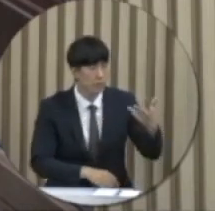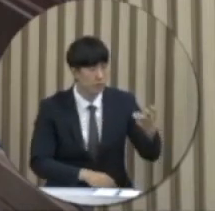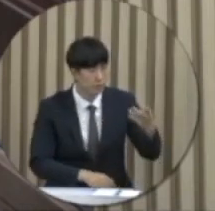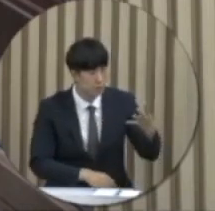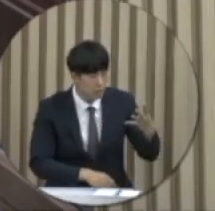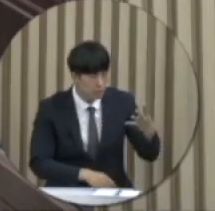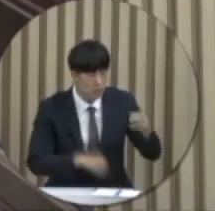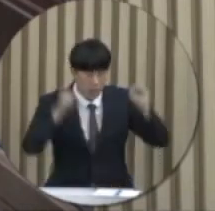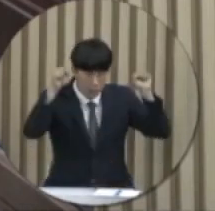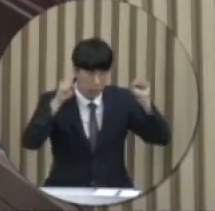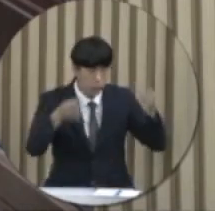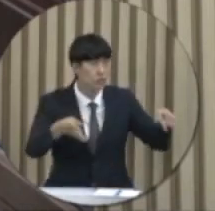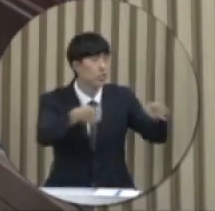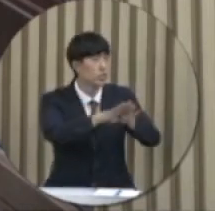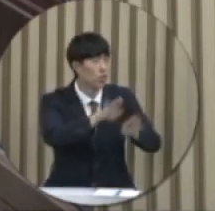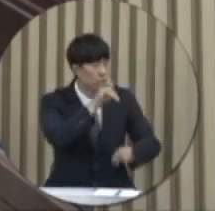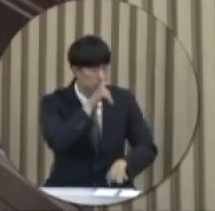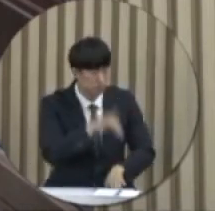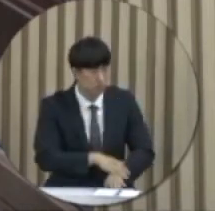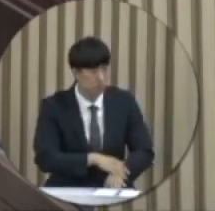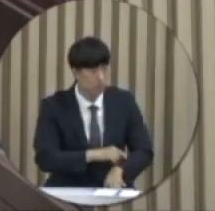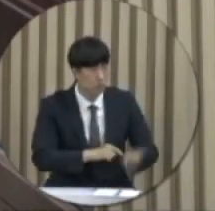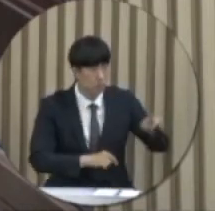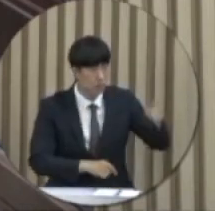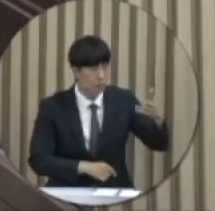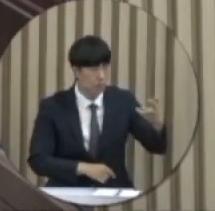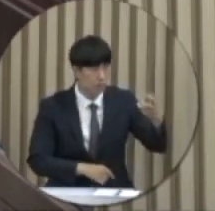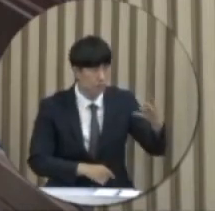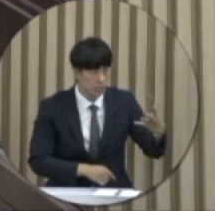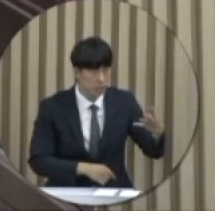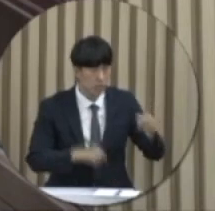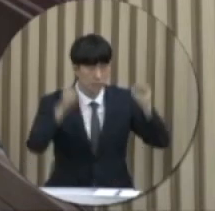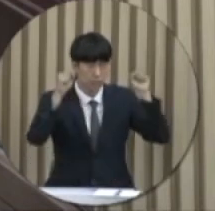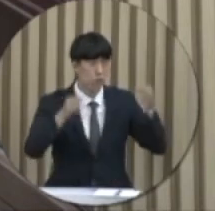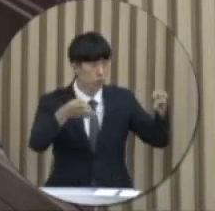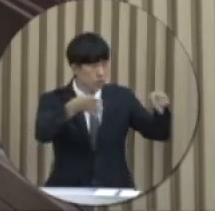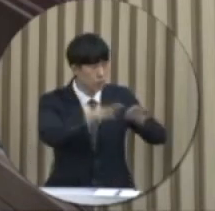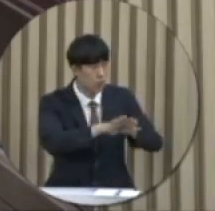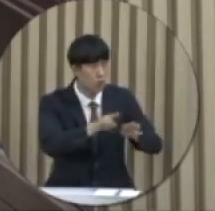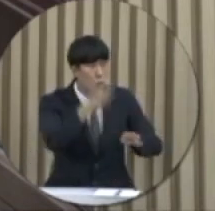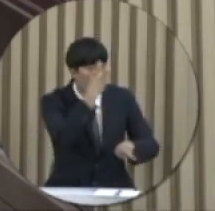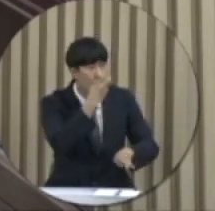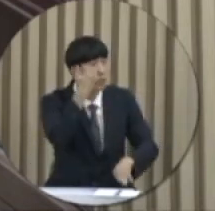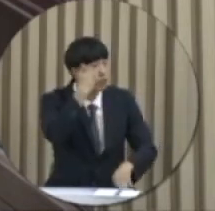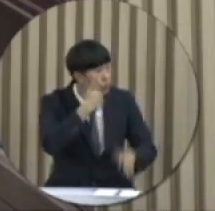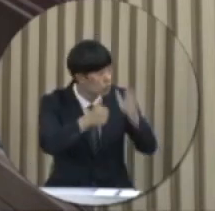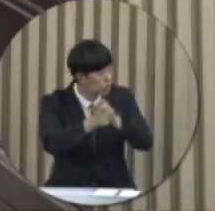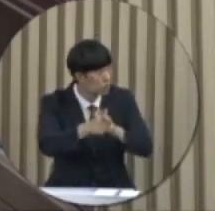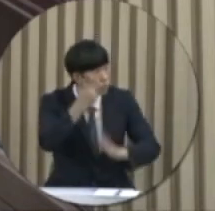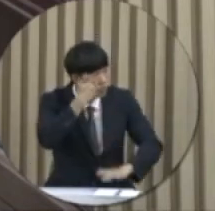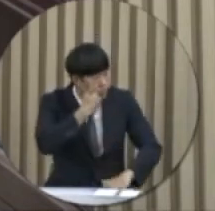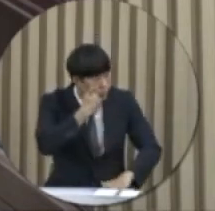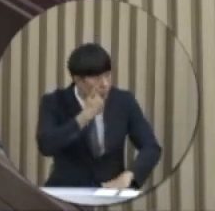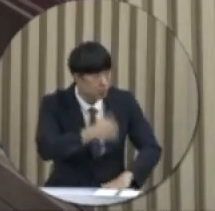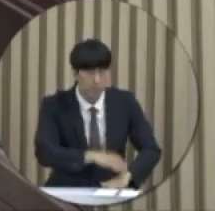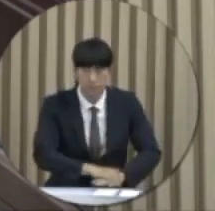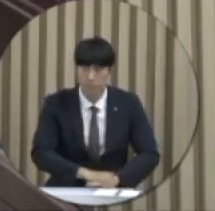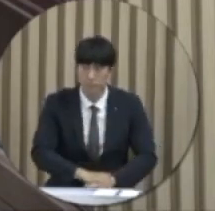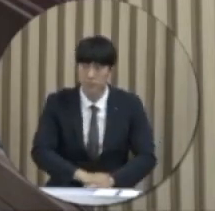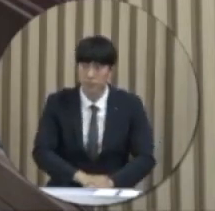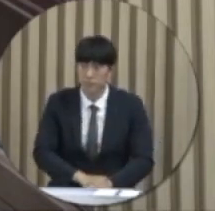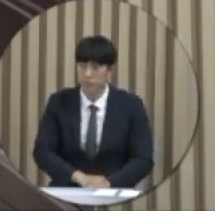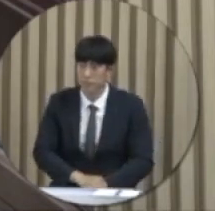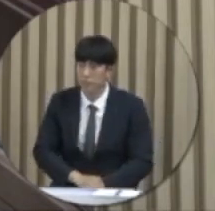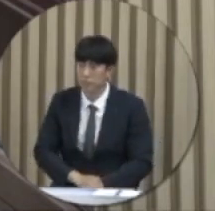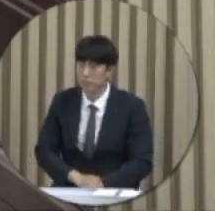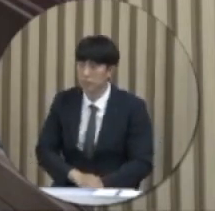184개의 체육시설이 있습니다. 그 184개의 체육시설은 누가 관리하게 돼 있나요? 시장님.